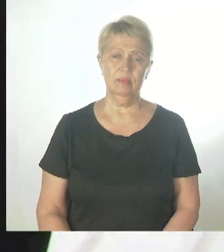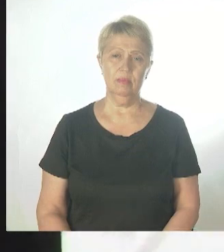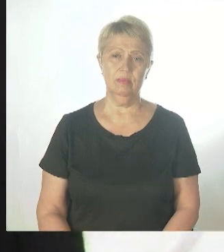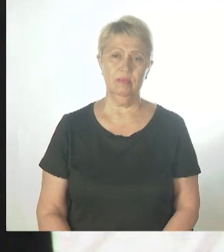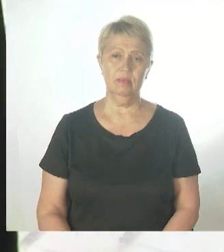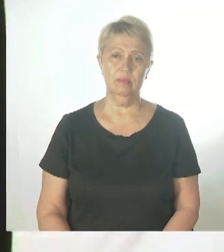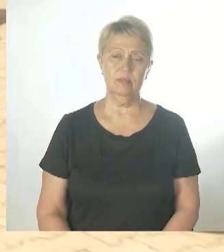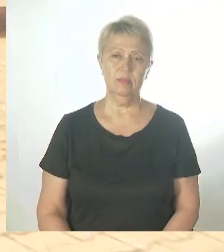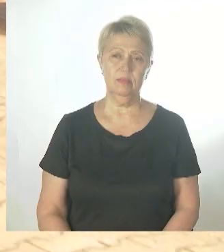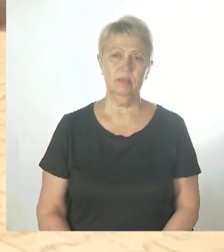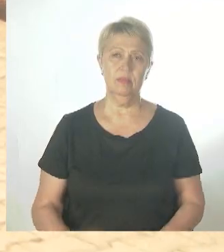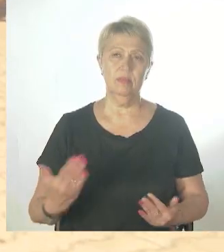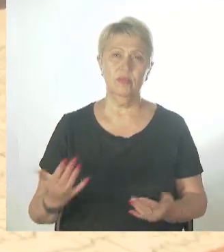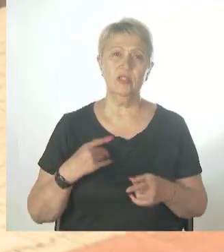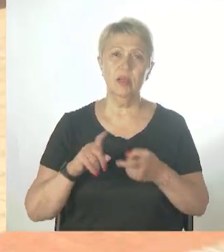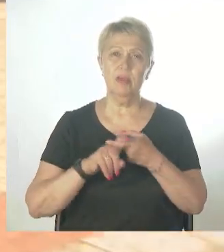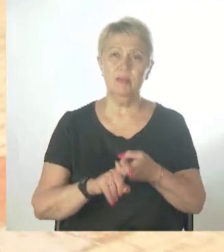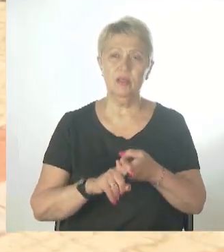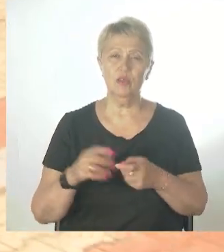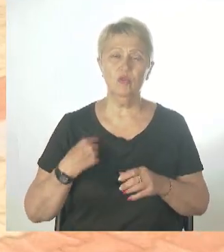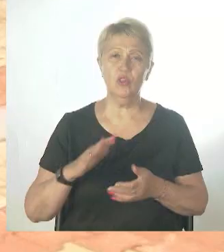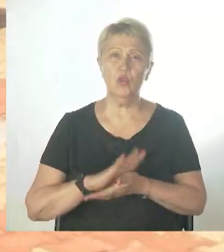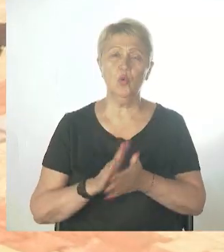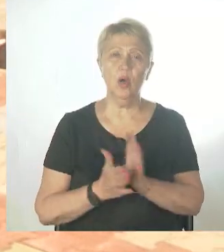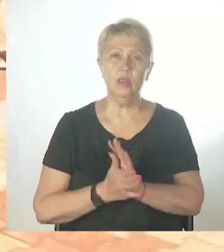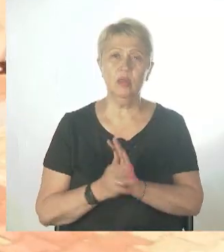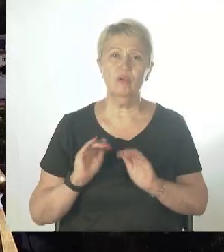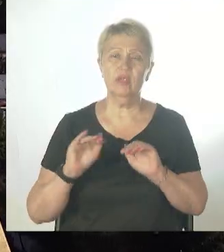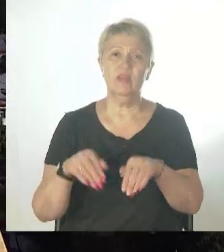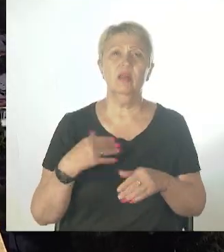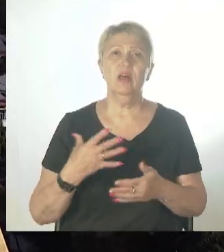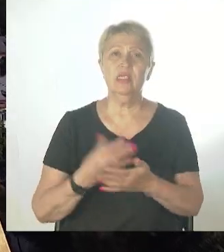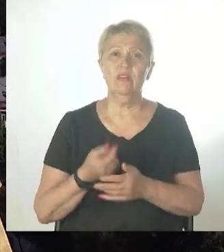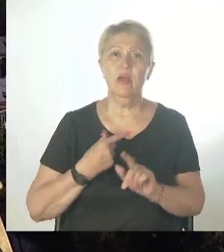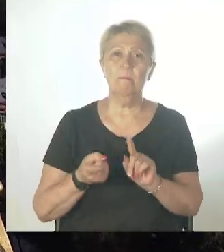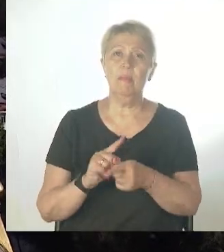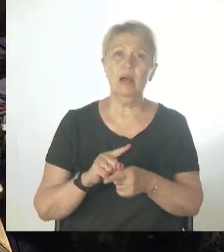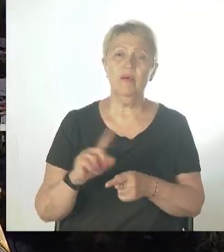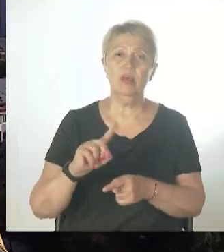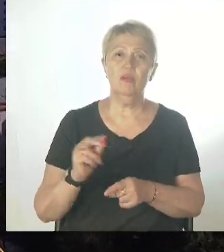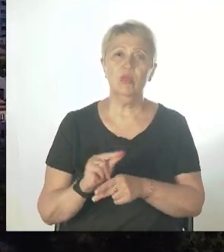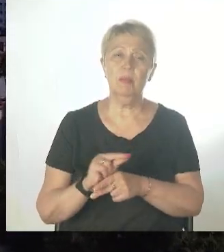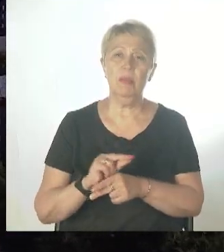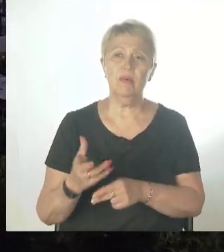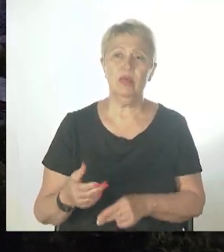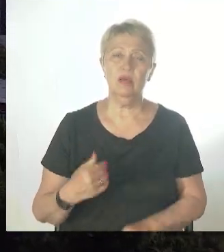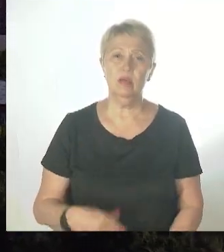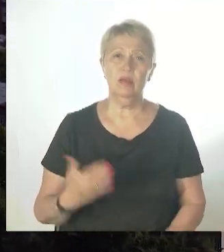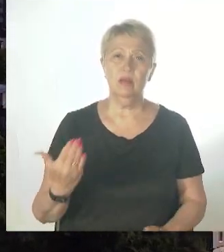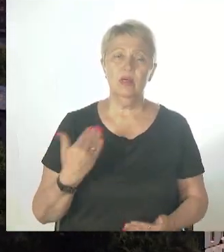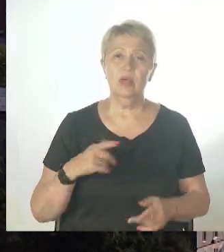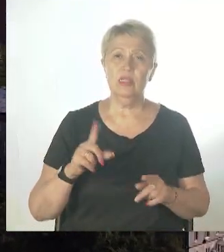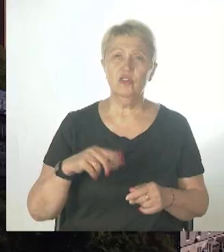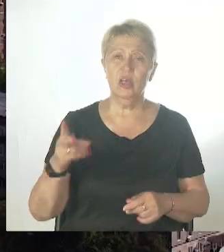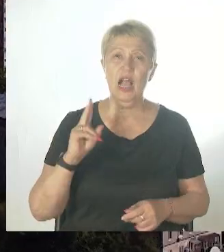Непростая эпидемиологическая ситуация внесла свои поправки в график пребывания мощей Александра Невского в Хабаровске. Изначально в